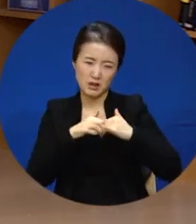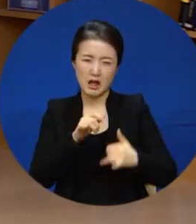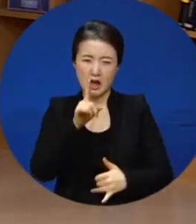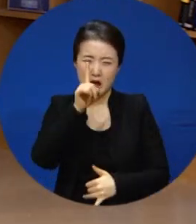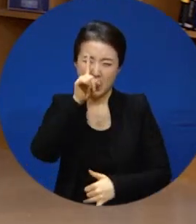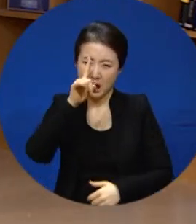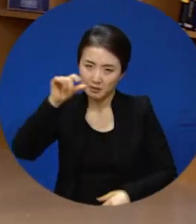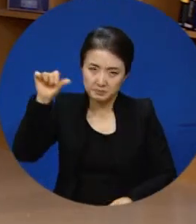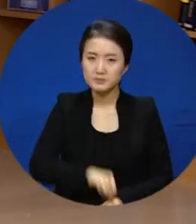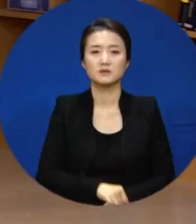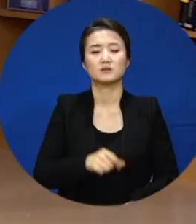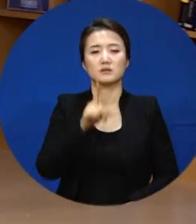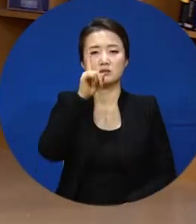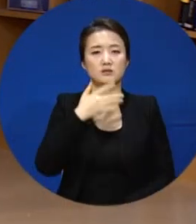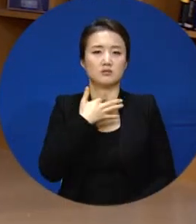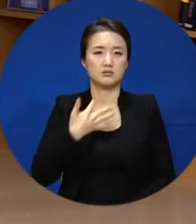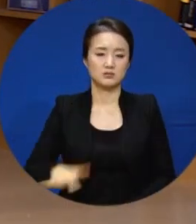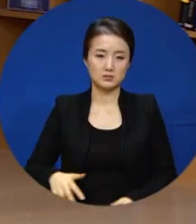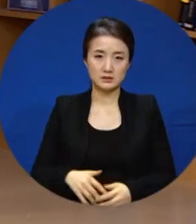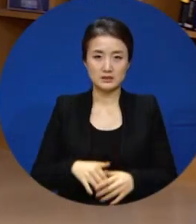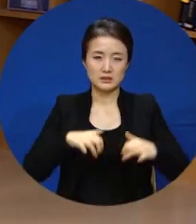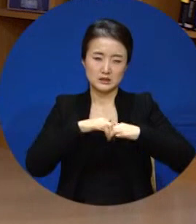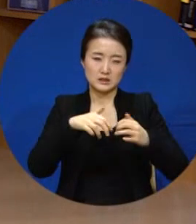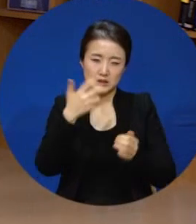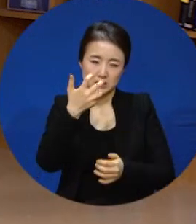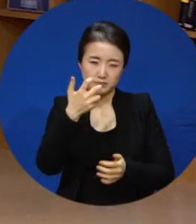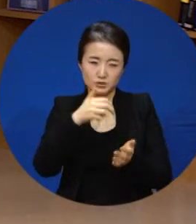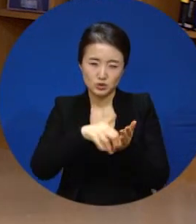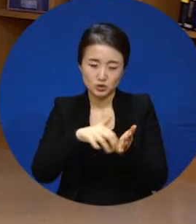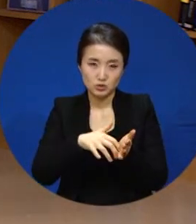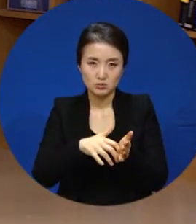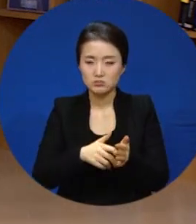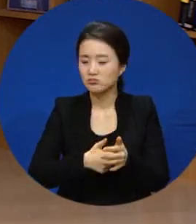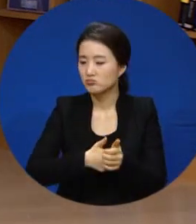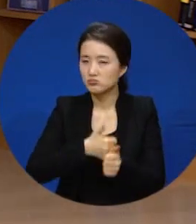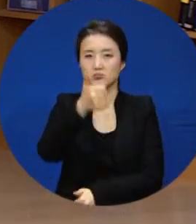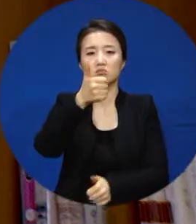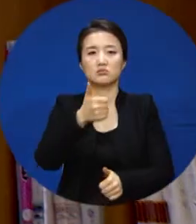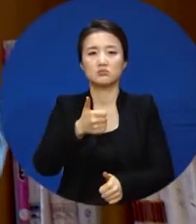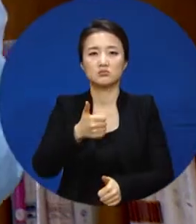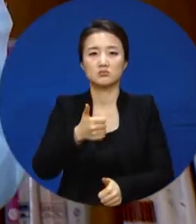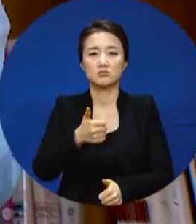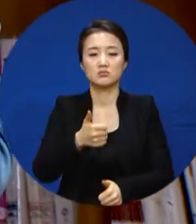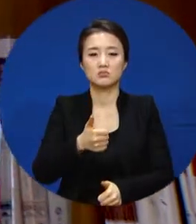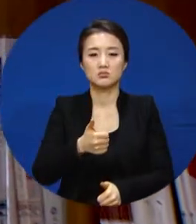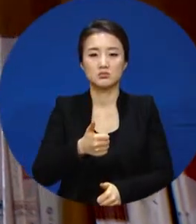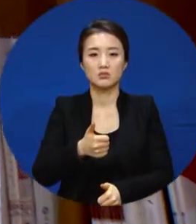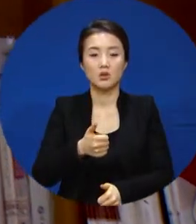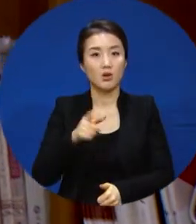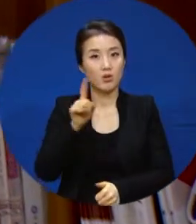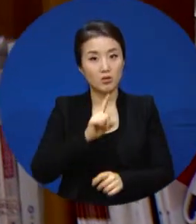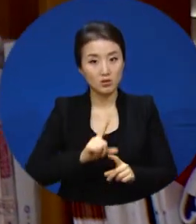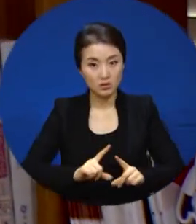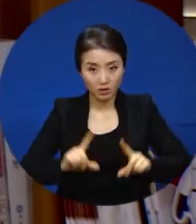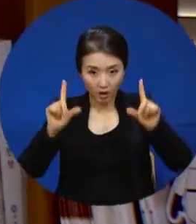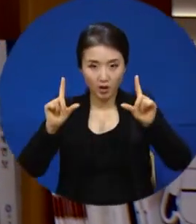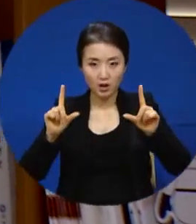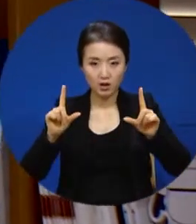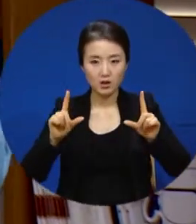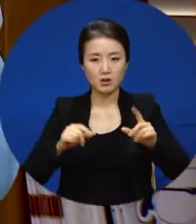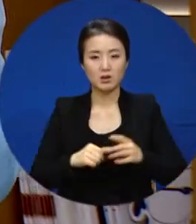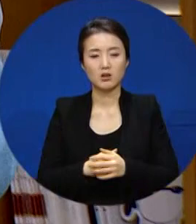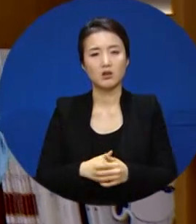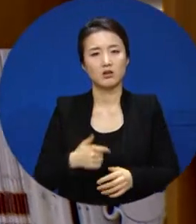전승을 합니다 세계 전사에 이런 인물은 없어요 그래도 한번 딱 의 위험에 빠져 한 때는 자기의